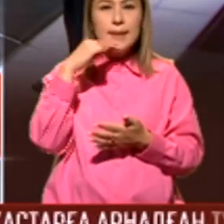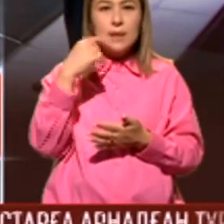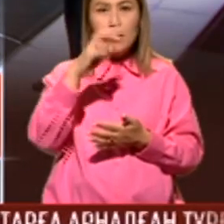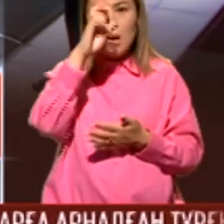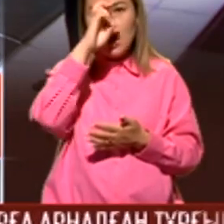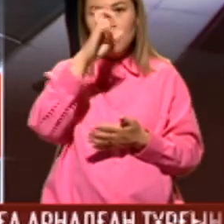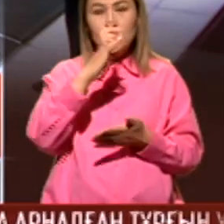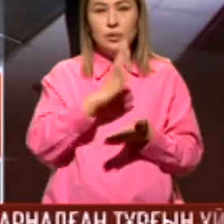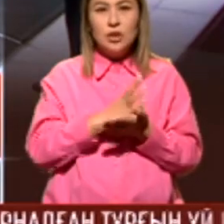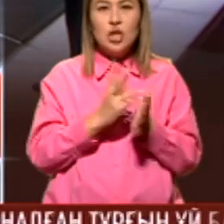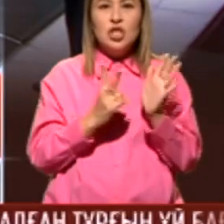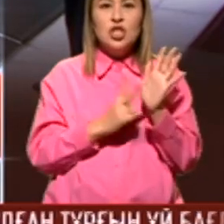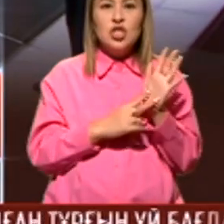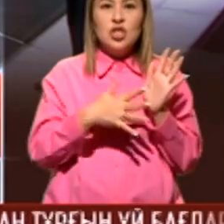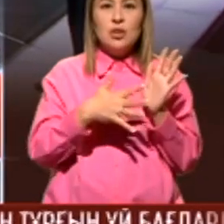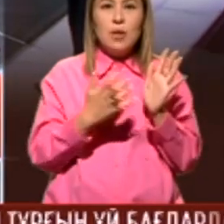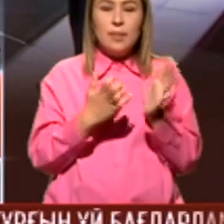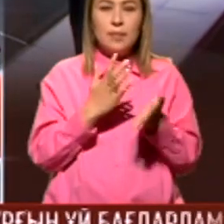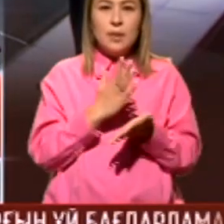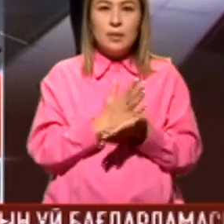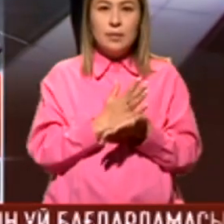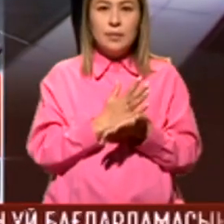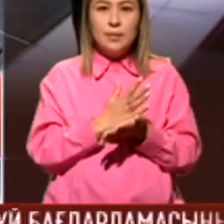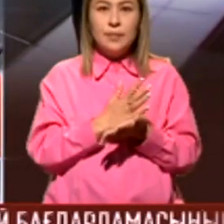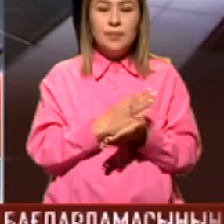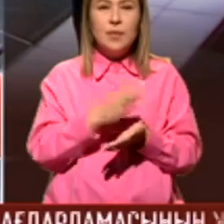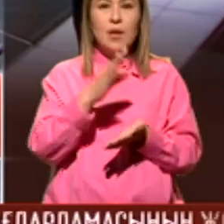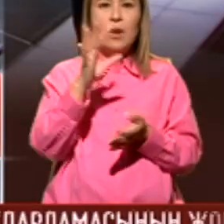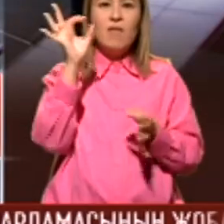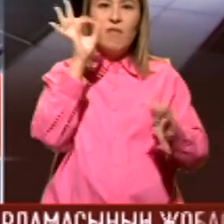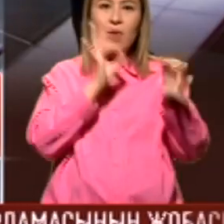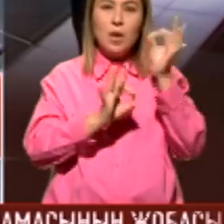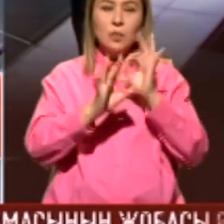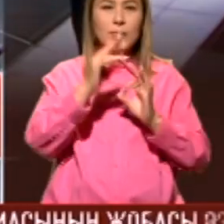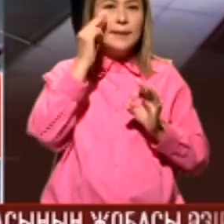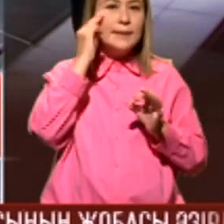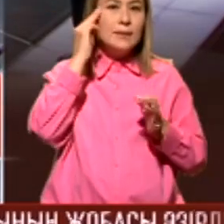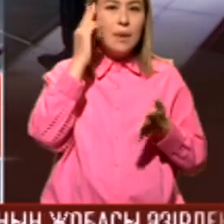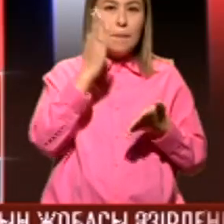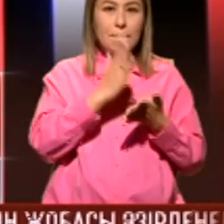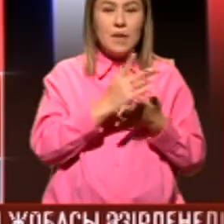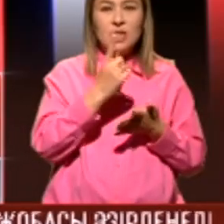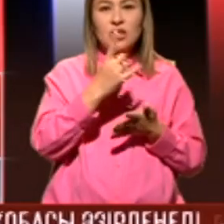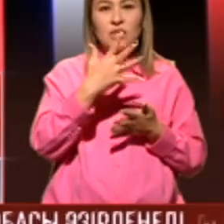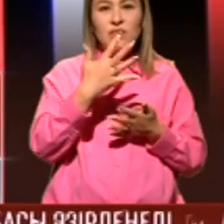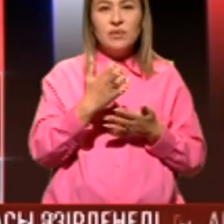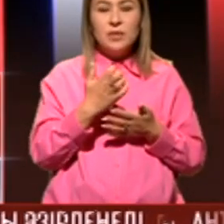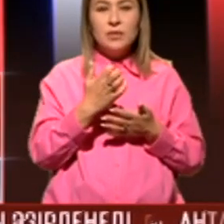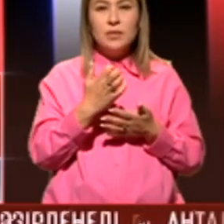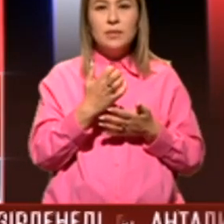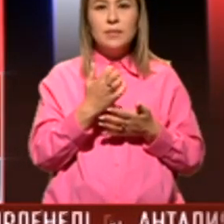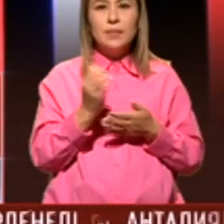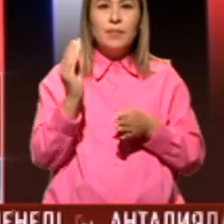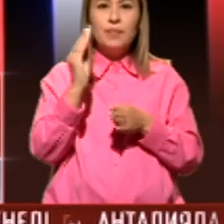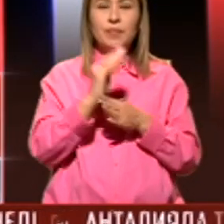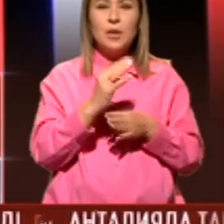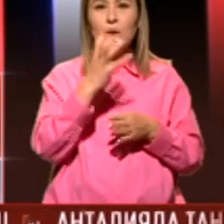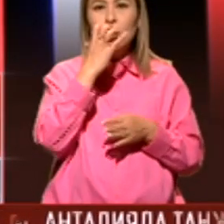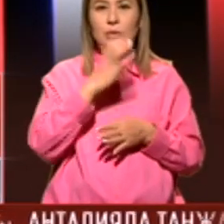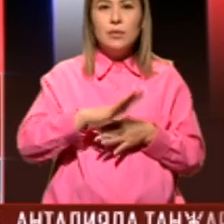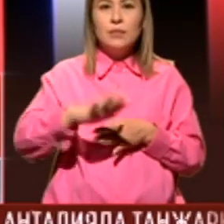мемлекет жатыр, 7,5 мың шақырым алған. Шығысымызда Қытай бар, 1,5 мың шақырым алып жатқан. Ал оңтүстікке